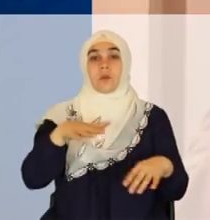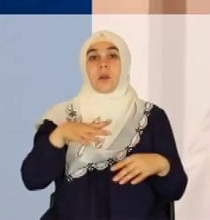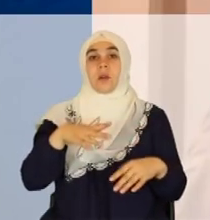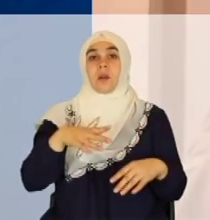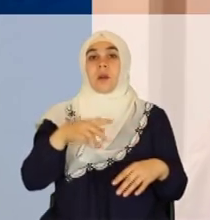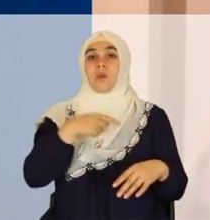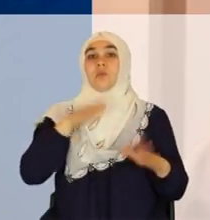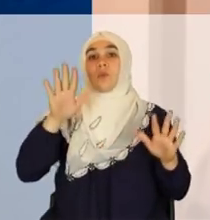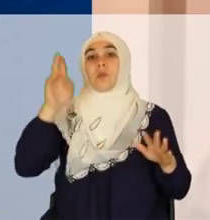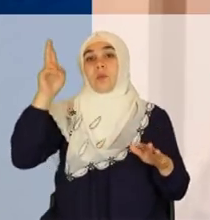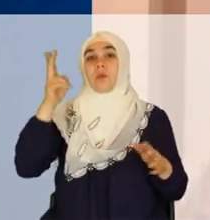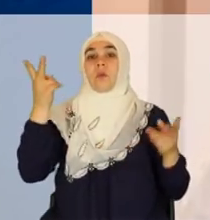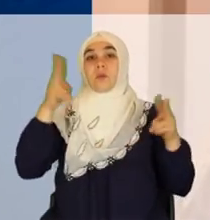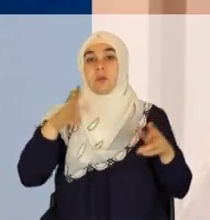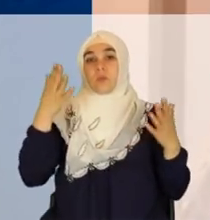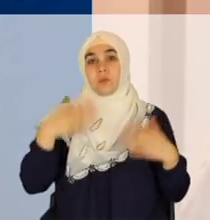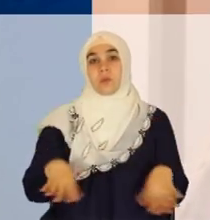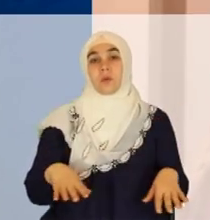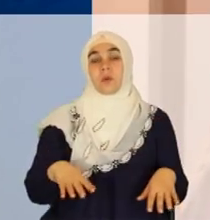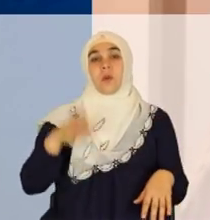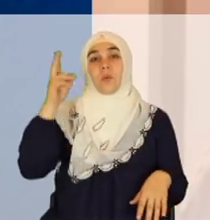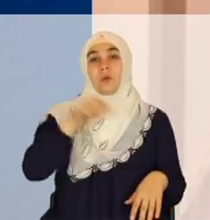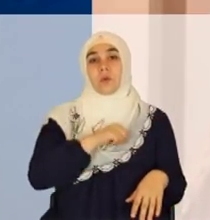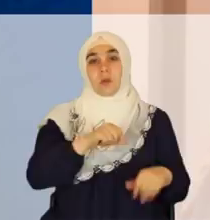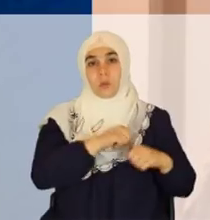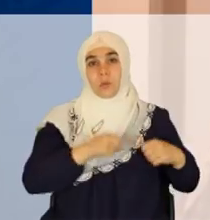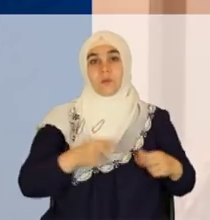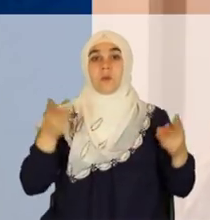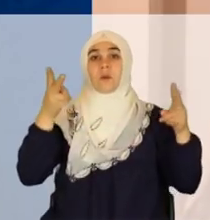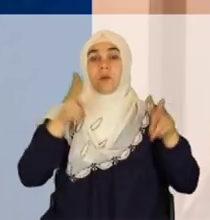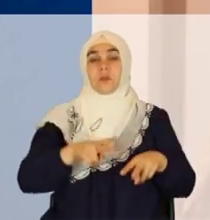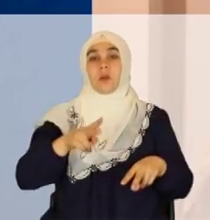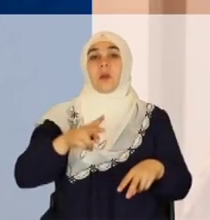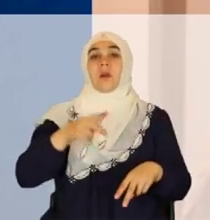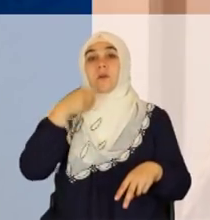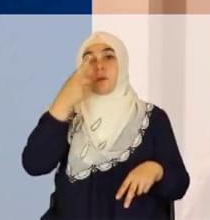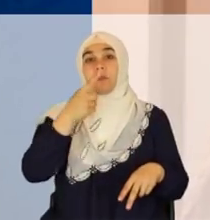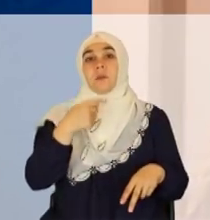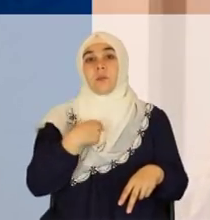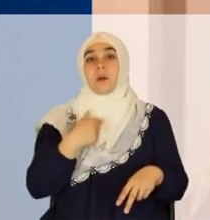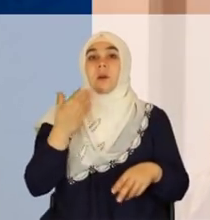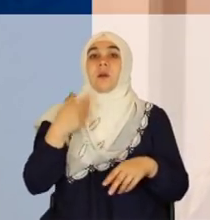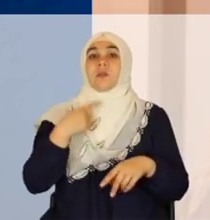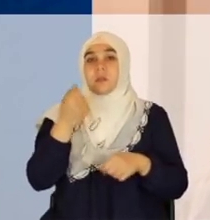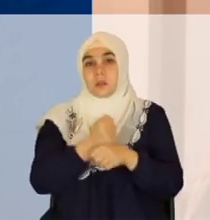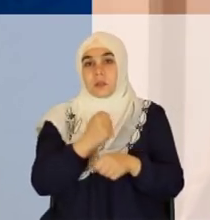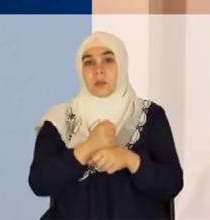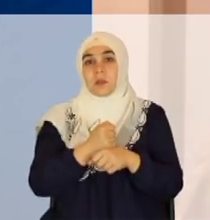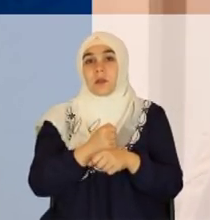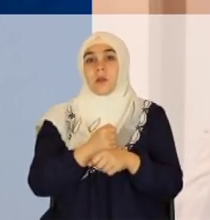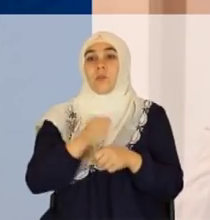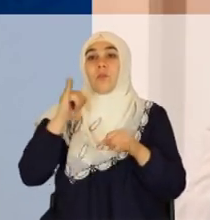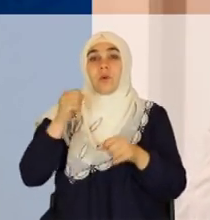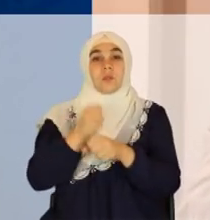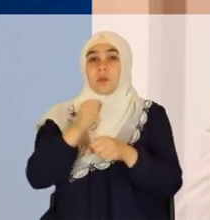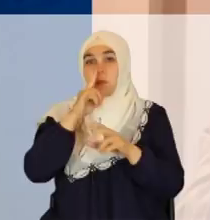Bandani ichida Xudo qolsin xolos. Allohning muhabbati qolsin, Allohni aytganini qilaman, qaytarganidan qaytaman degan ahd